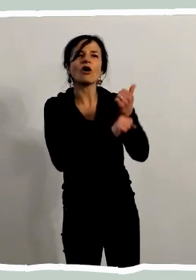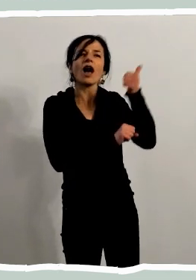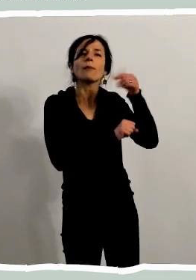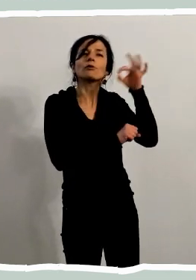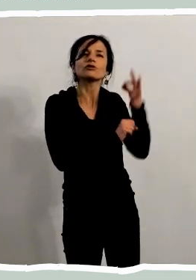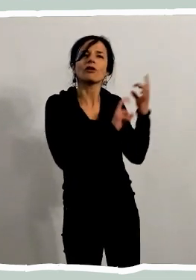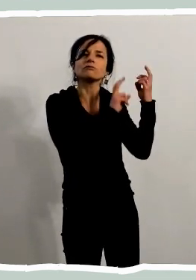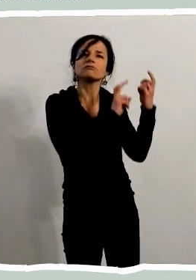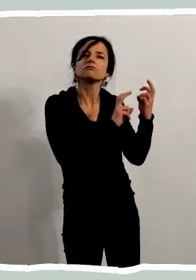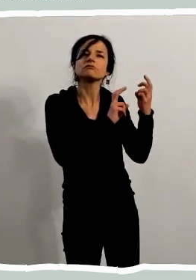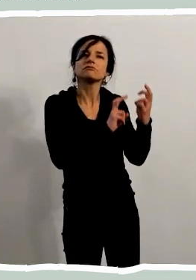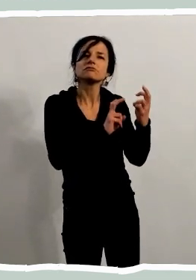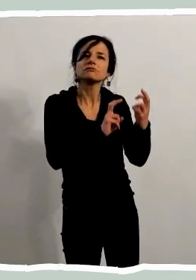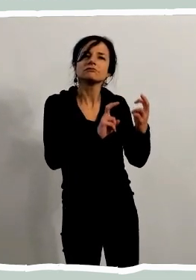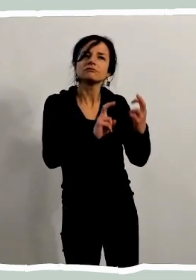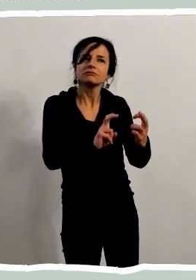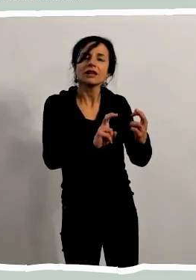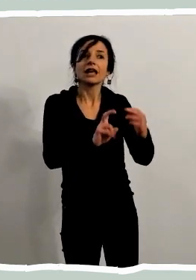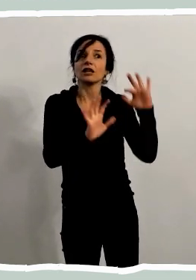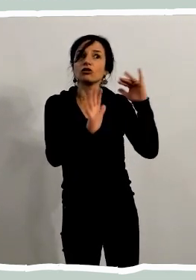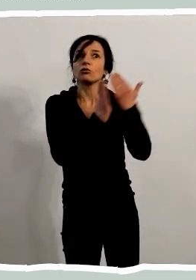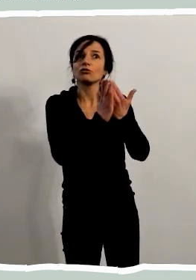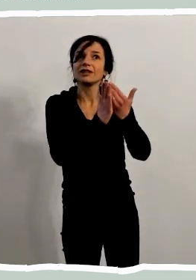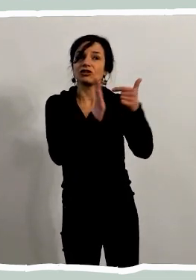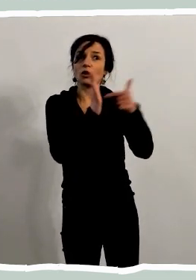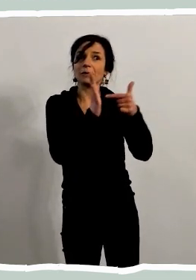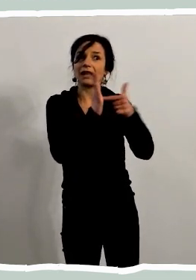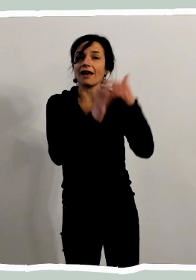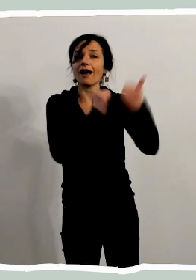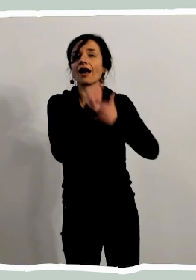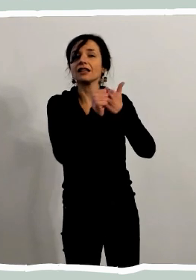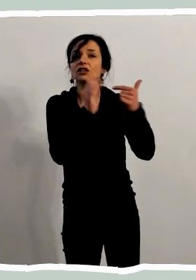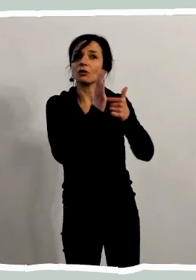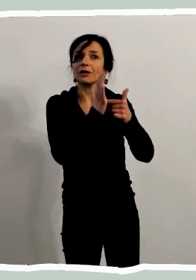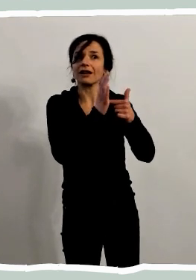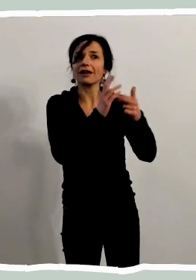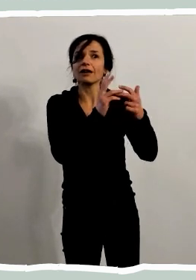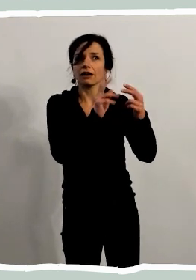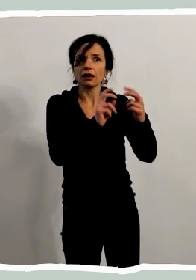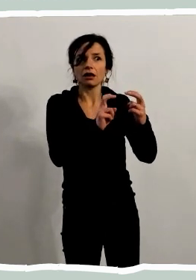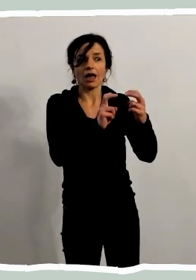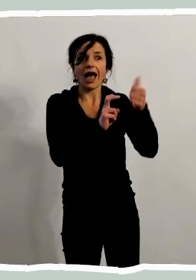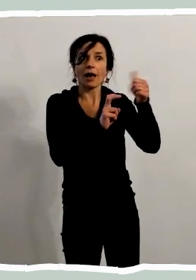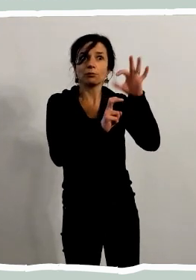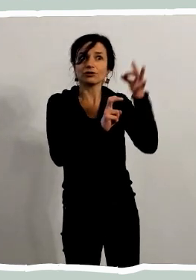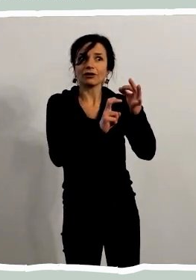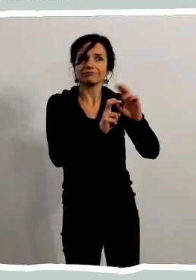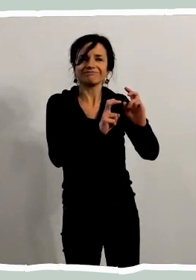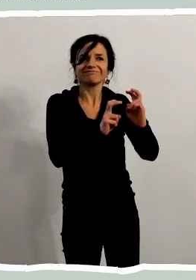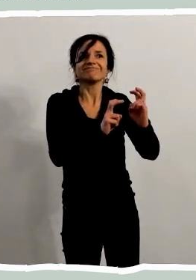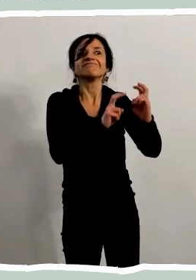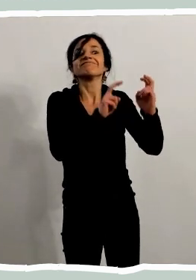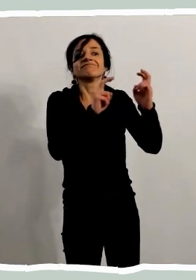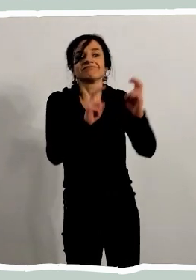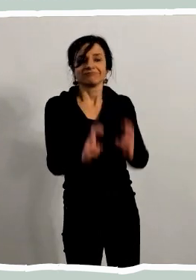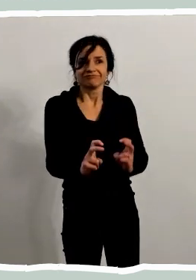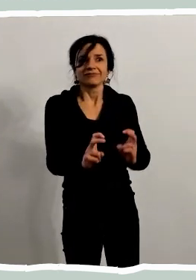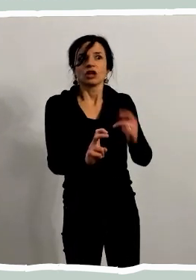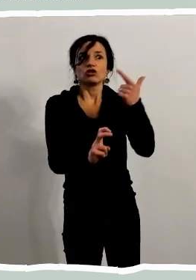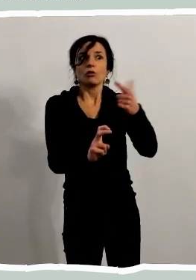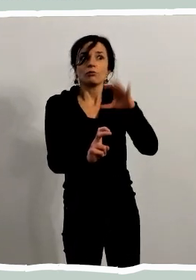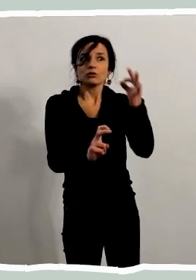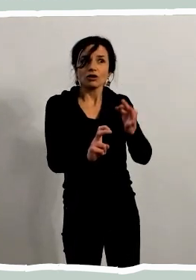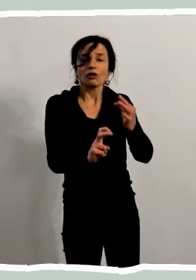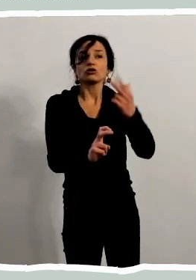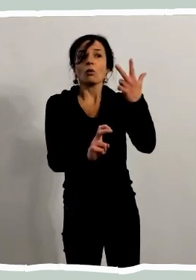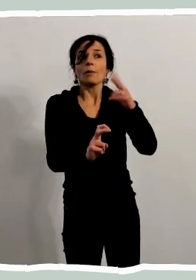la période donc, des années 2000, eh bien, cette diminution s'est encore accélérée. C'est moins 2 à moins